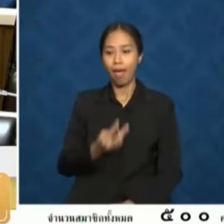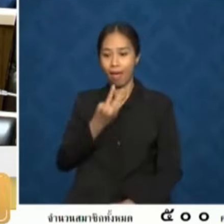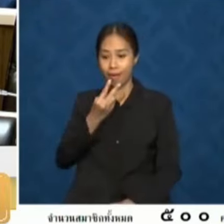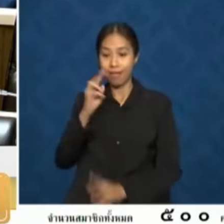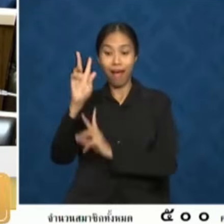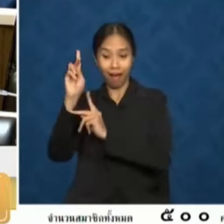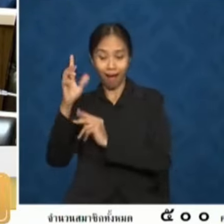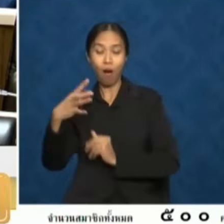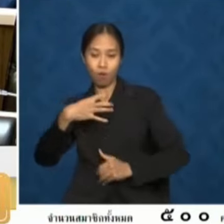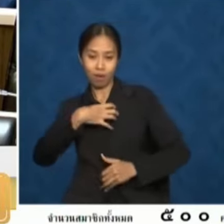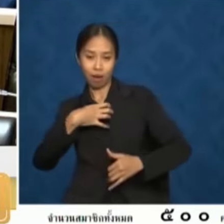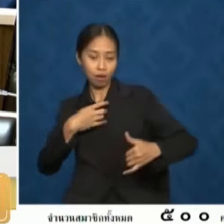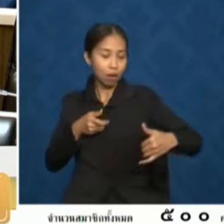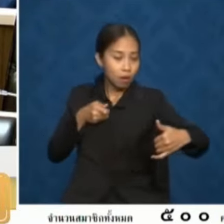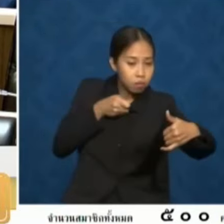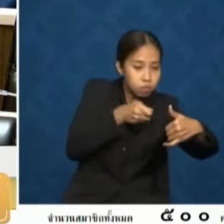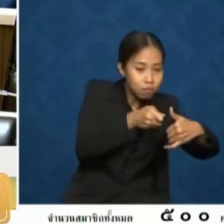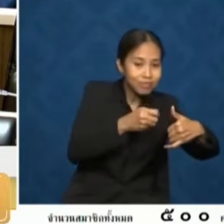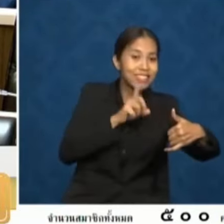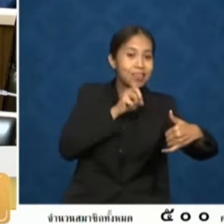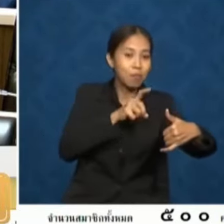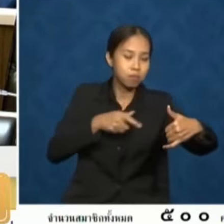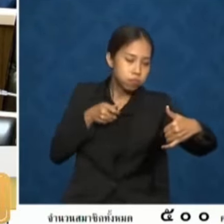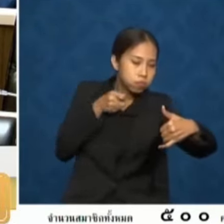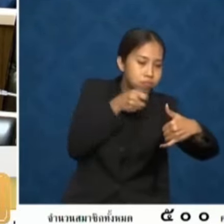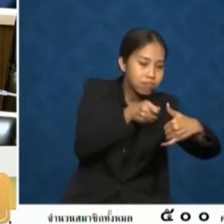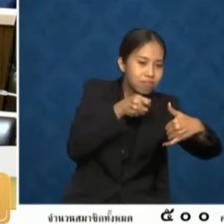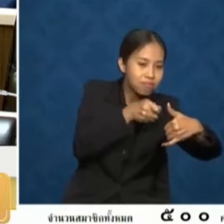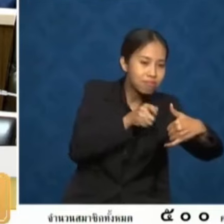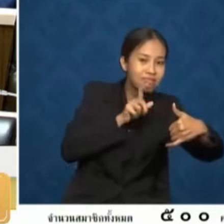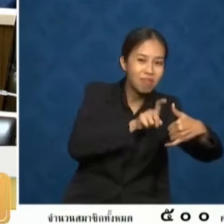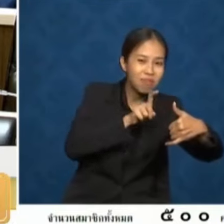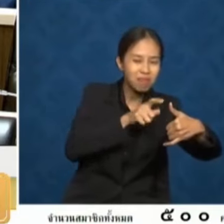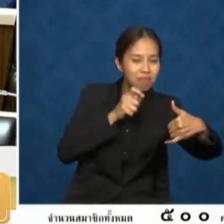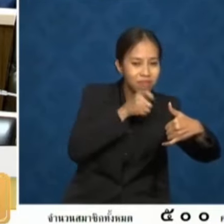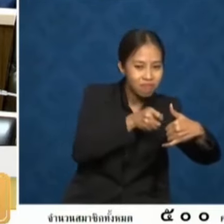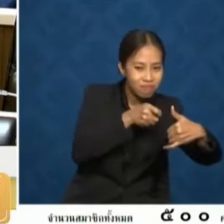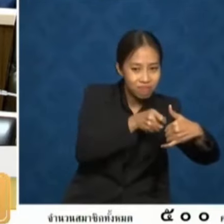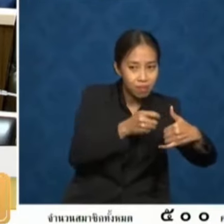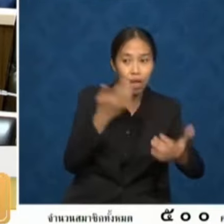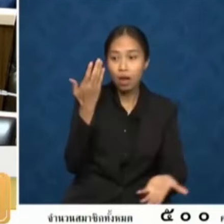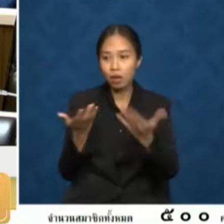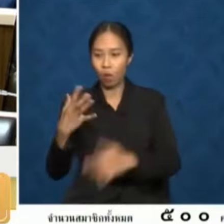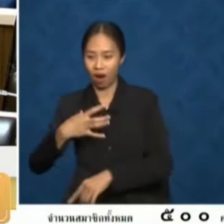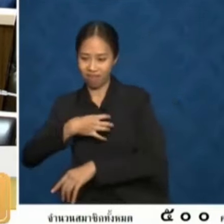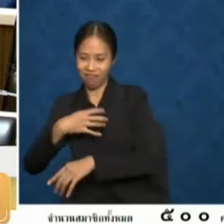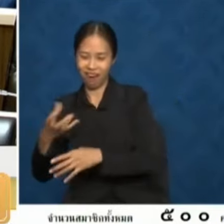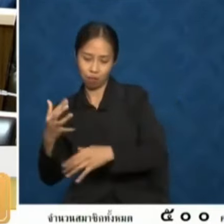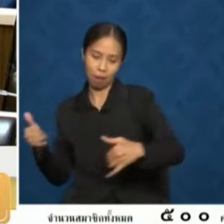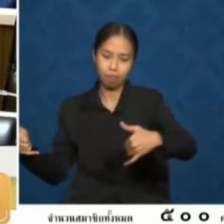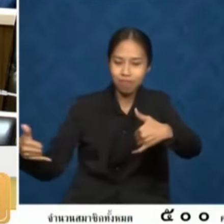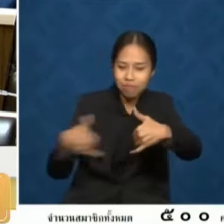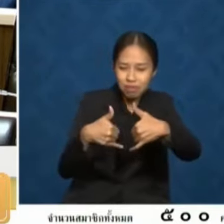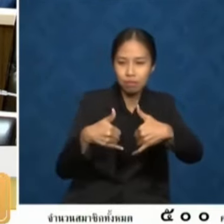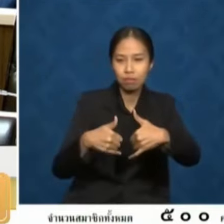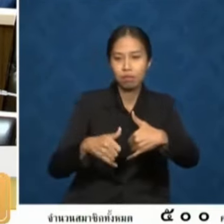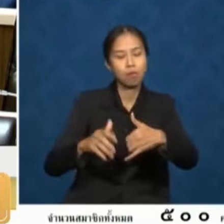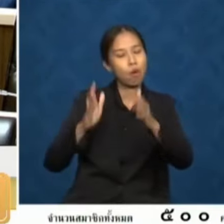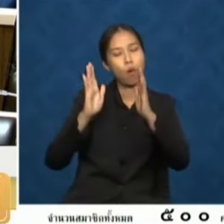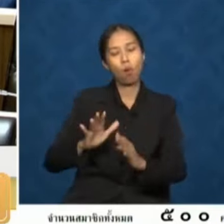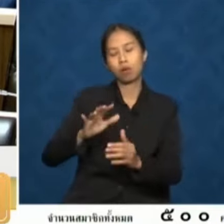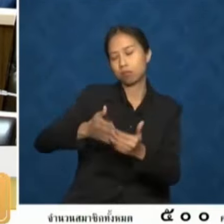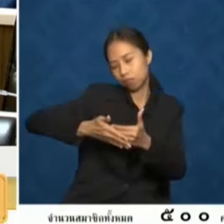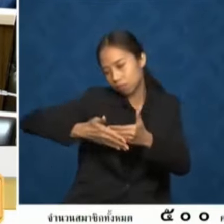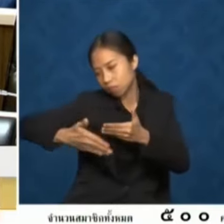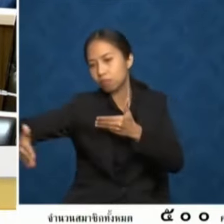จะเอาไมค์ไปจ่อปากผู้นำประเทศของเขาเนี่ยหรือกลุ่มที่หมายจะเข้าถึงตัวเนี่ยอาจจะถูกกันตัว